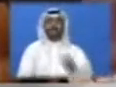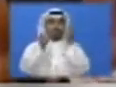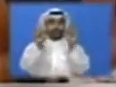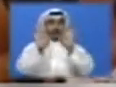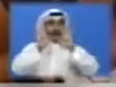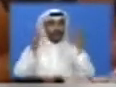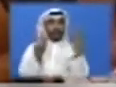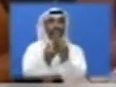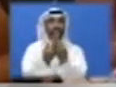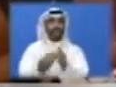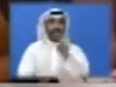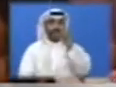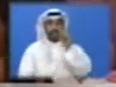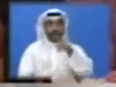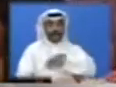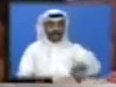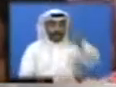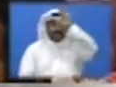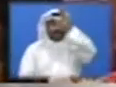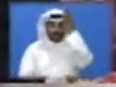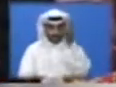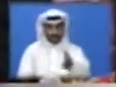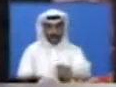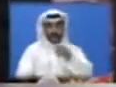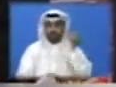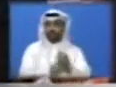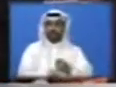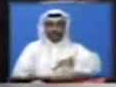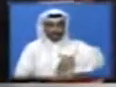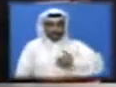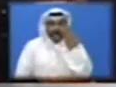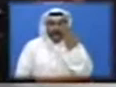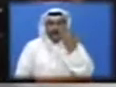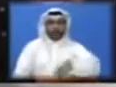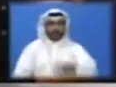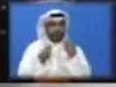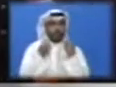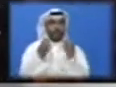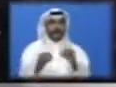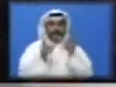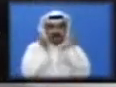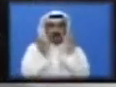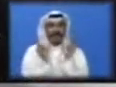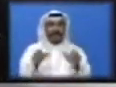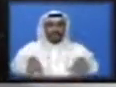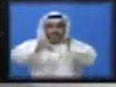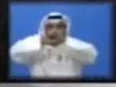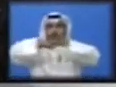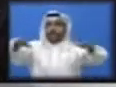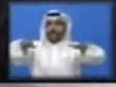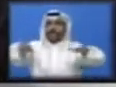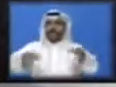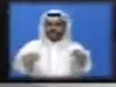المجتمع المساندة ولرجال أجهزة الأمن على تضحياتهم بأرواحهم لتحقيق الأمن والأمان